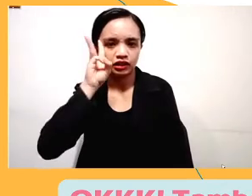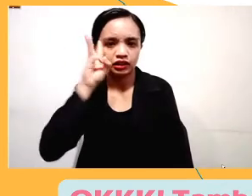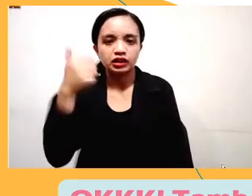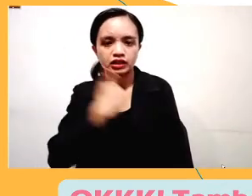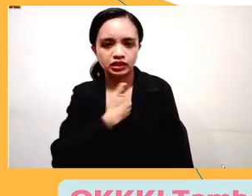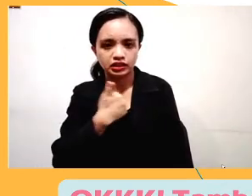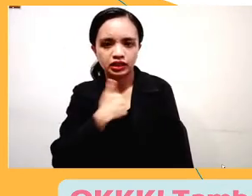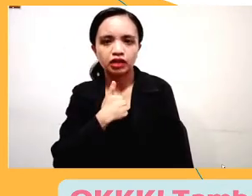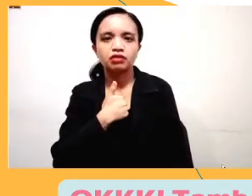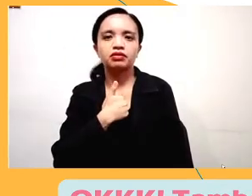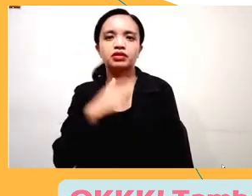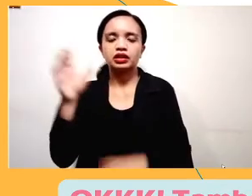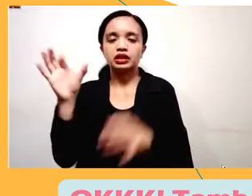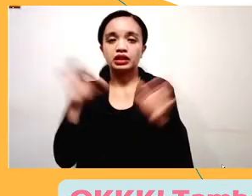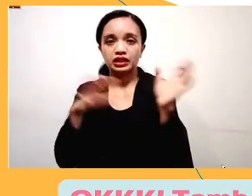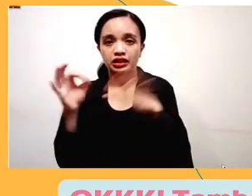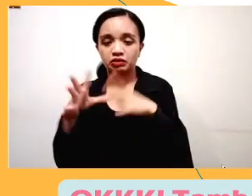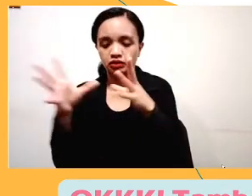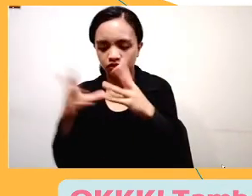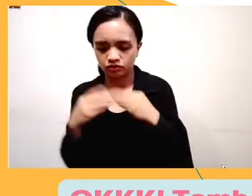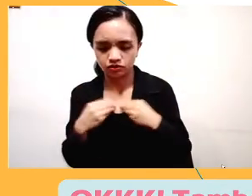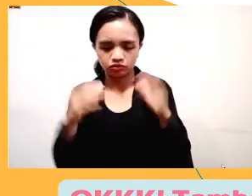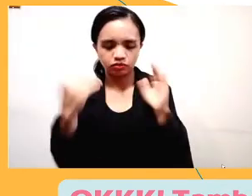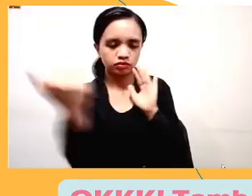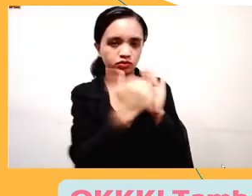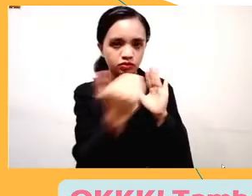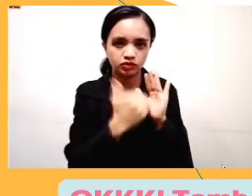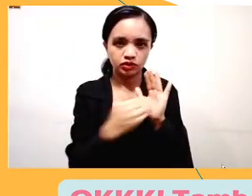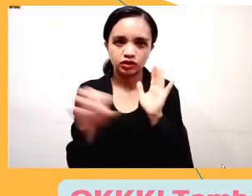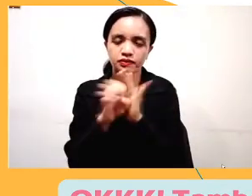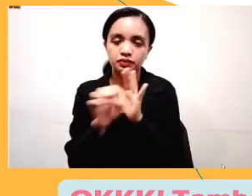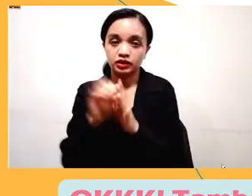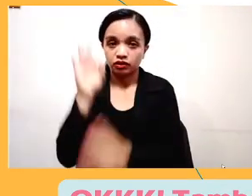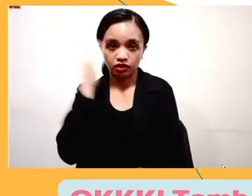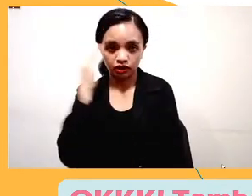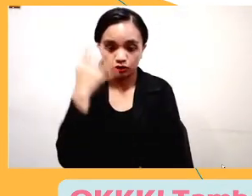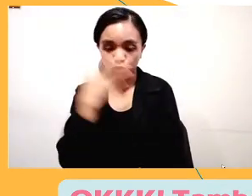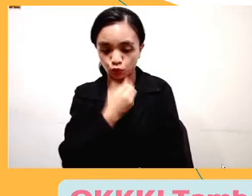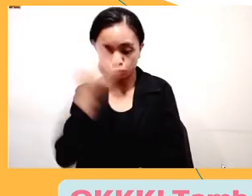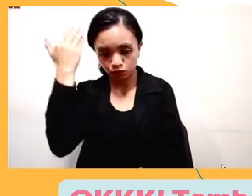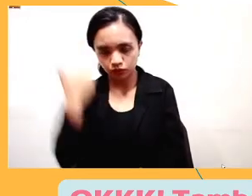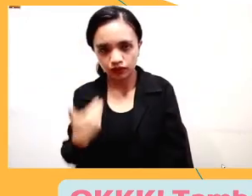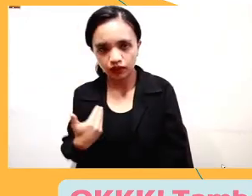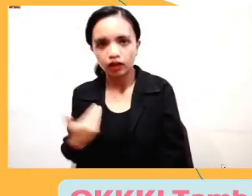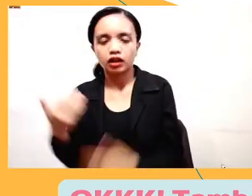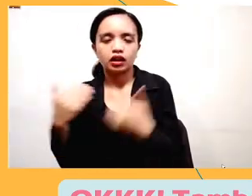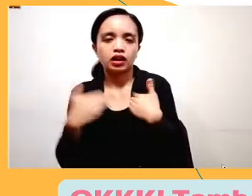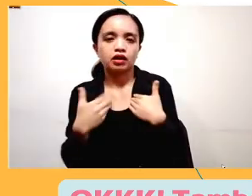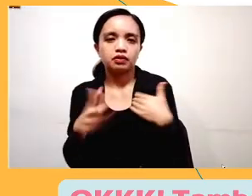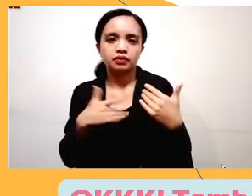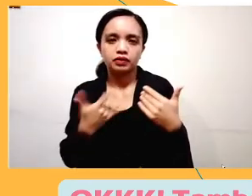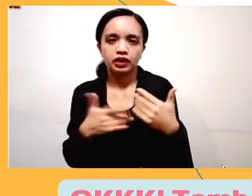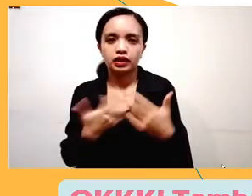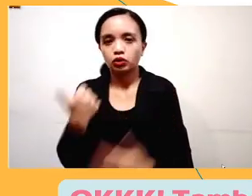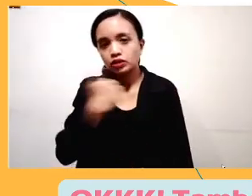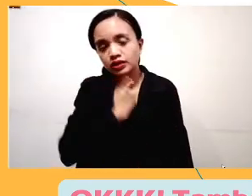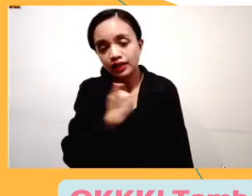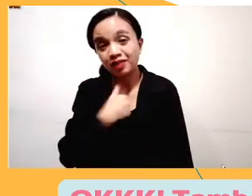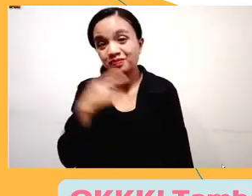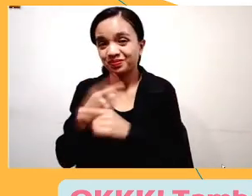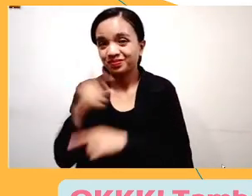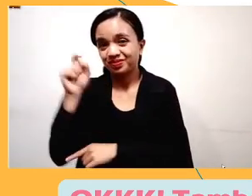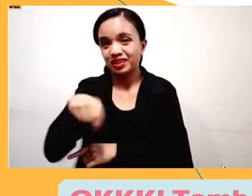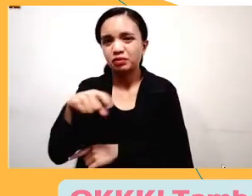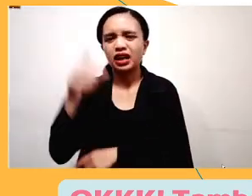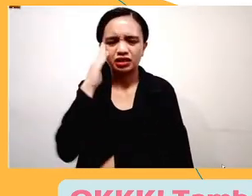Self-criticism. Kasi pag kilala mo ang sarili mo, you have a sense of yourself. Diba? Alam mo dapat din ang ugali